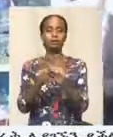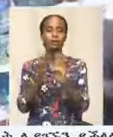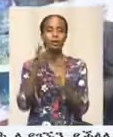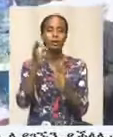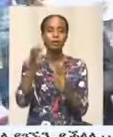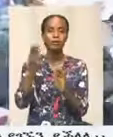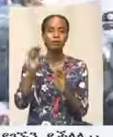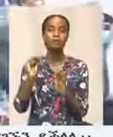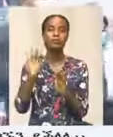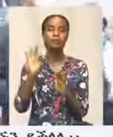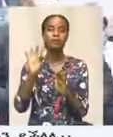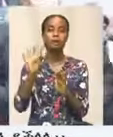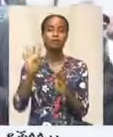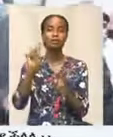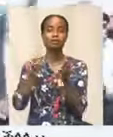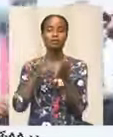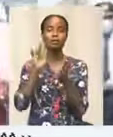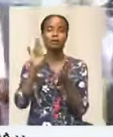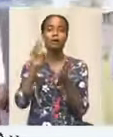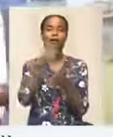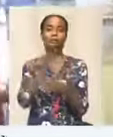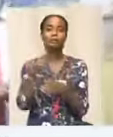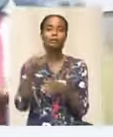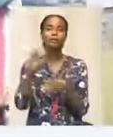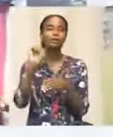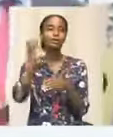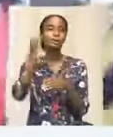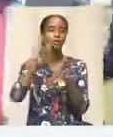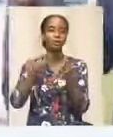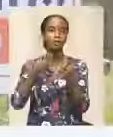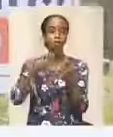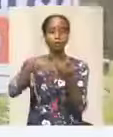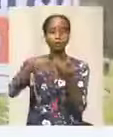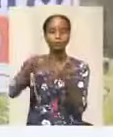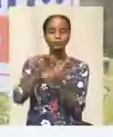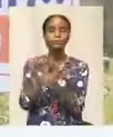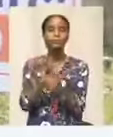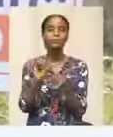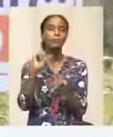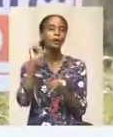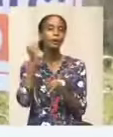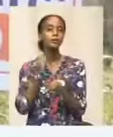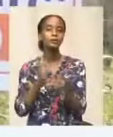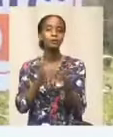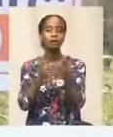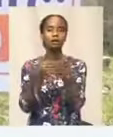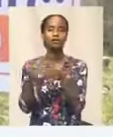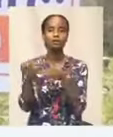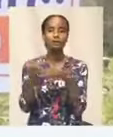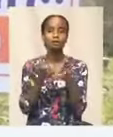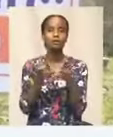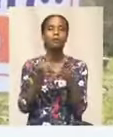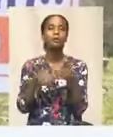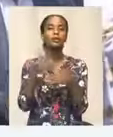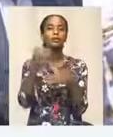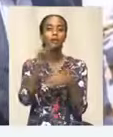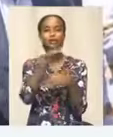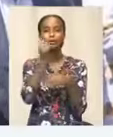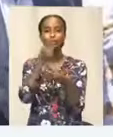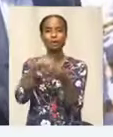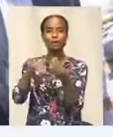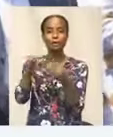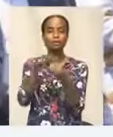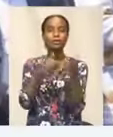ኤፍኤም 94.7ም አዲስ አበባና የኦሮሚያ የተለያዩ አካባቢዎች እንዲሁም ሐዋሳን ተደራሽ አድርጋል። በቀጣይም ሌሎች